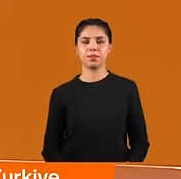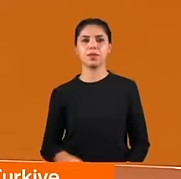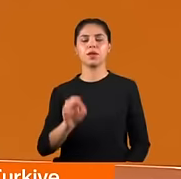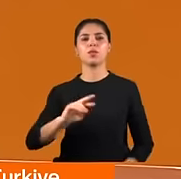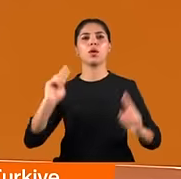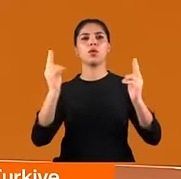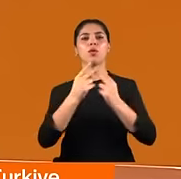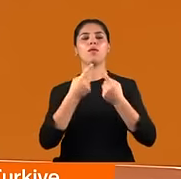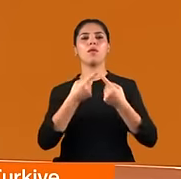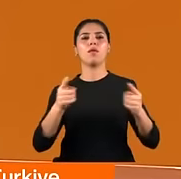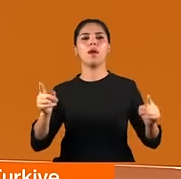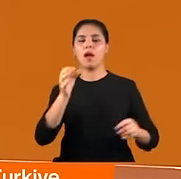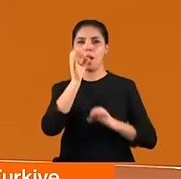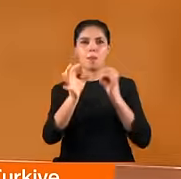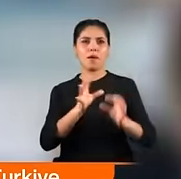Sırada dünyadan haber turu var.